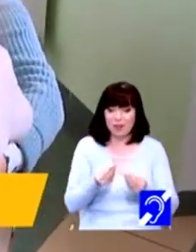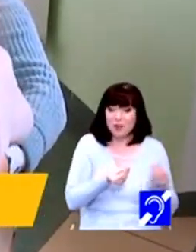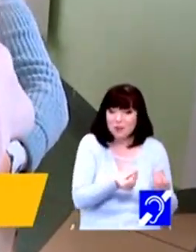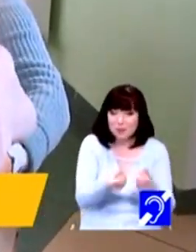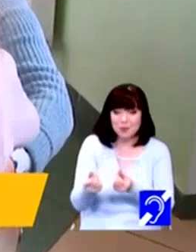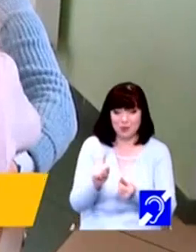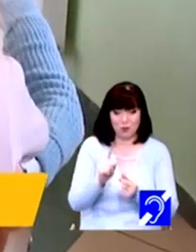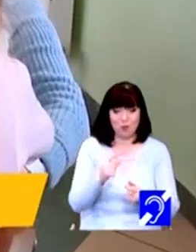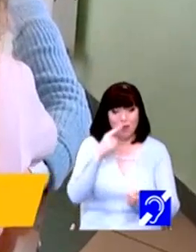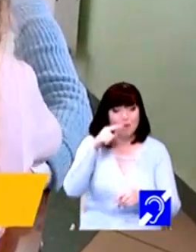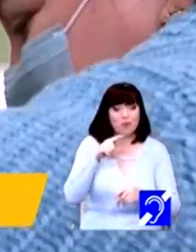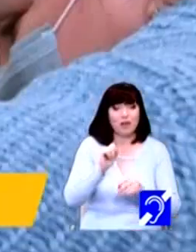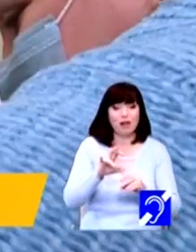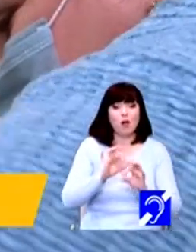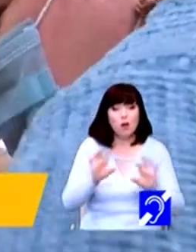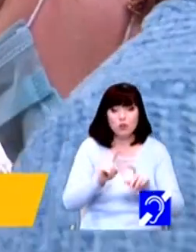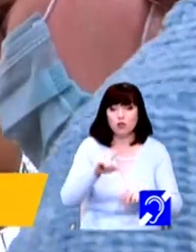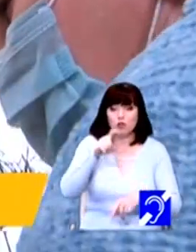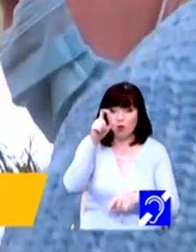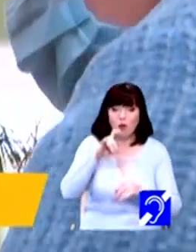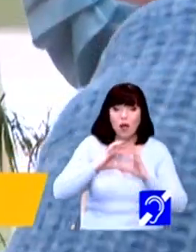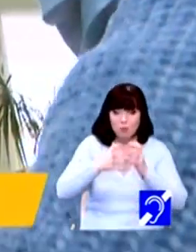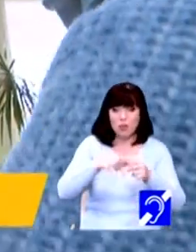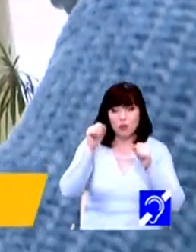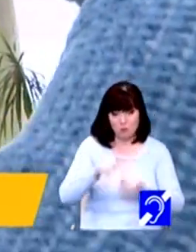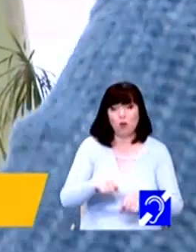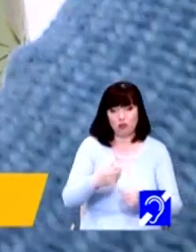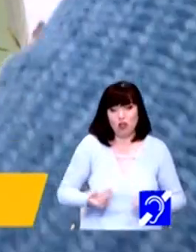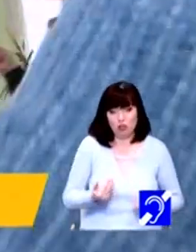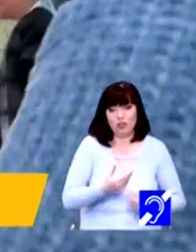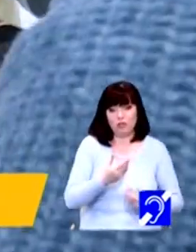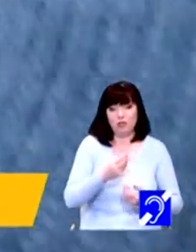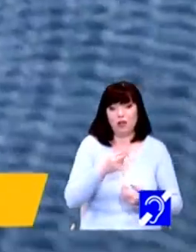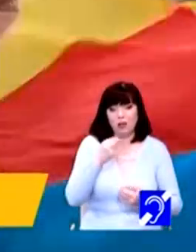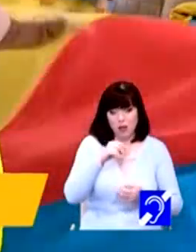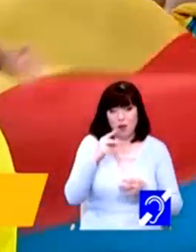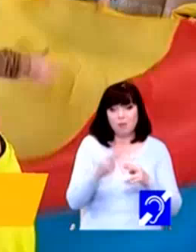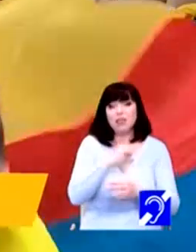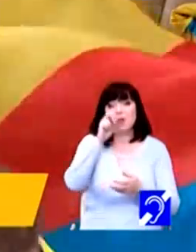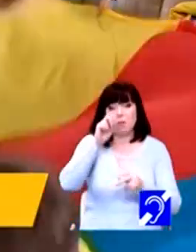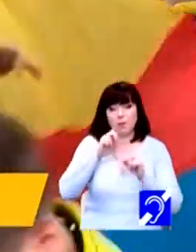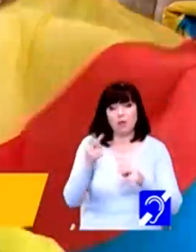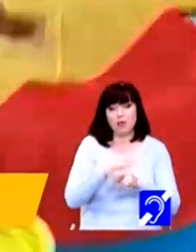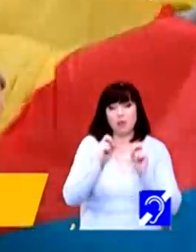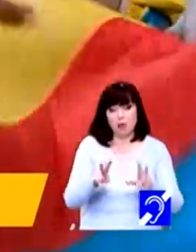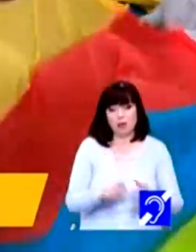inspire copiilor încrederea că lumea poate redeveni un loc în care poți trăi frumos și în siguranță.